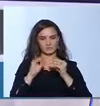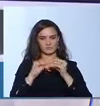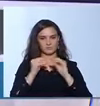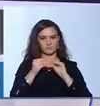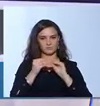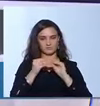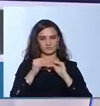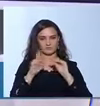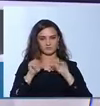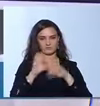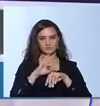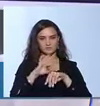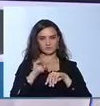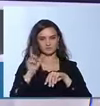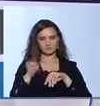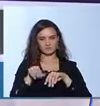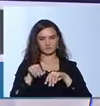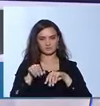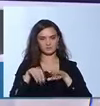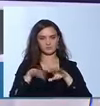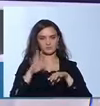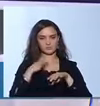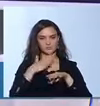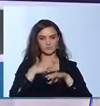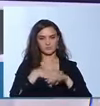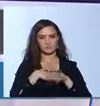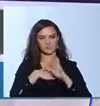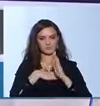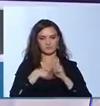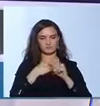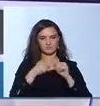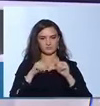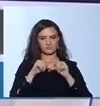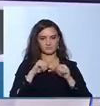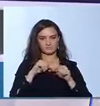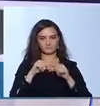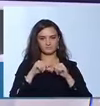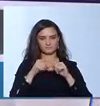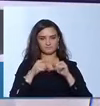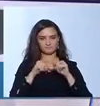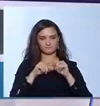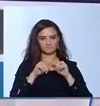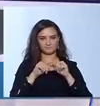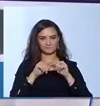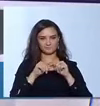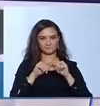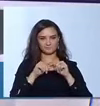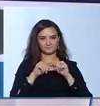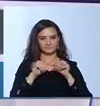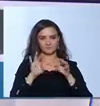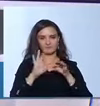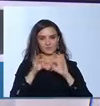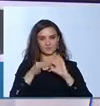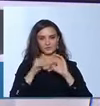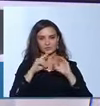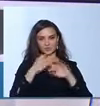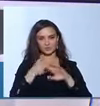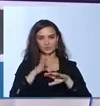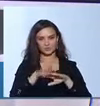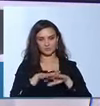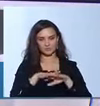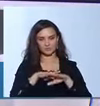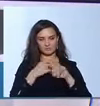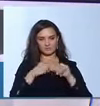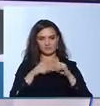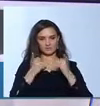და პაციენტის ბევრი უფრო კვაყოფილი პაციენტის გვეყოლება. ამიტომ ესე რომ დავკონკრეტდეთ, გარდა ამ სირთულეებისა,